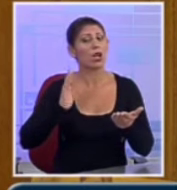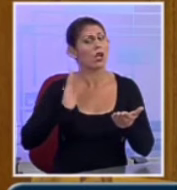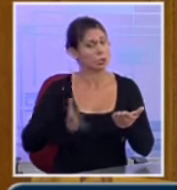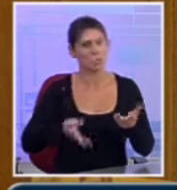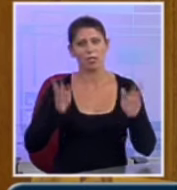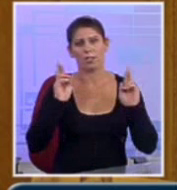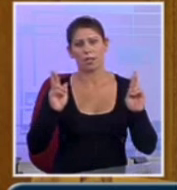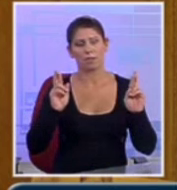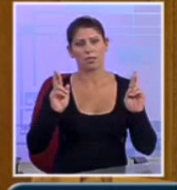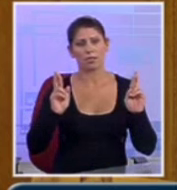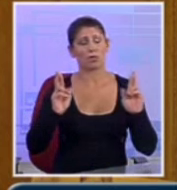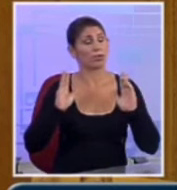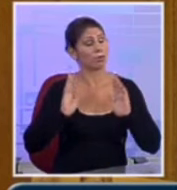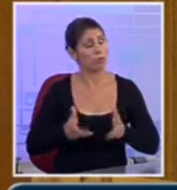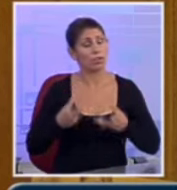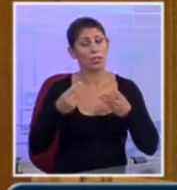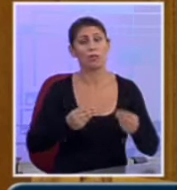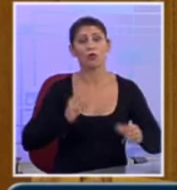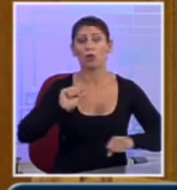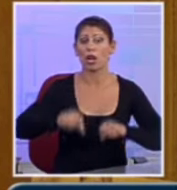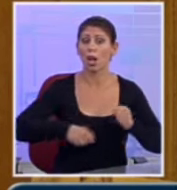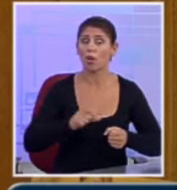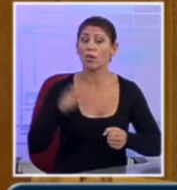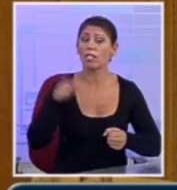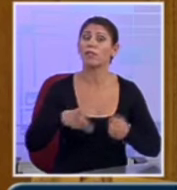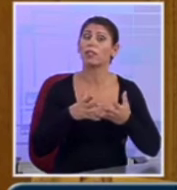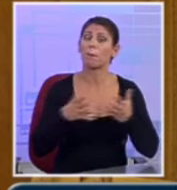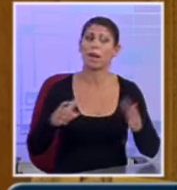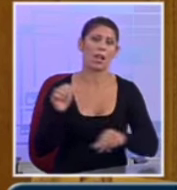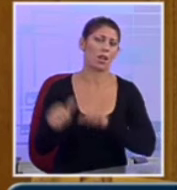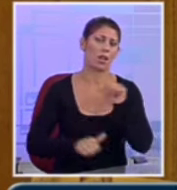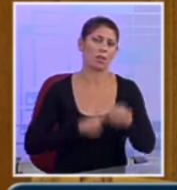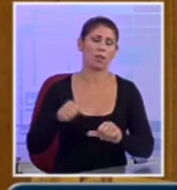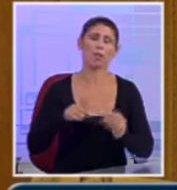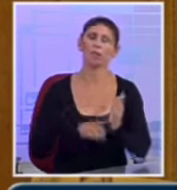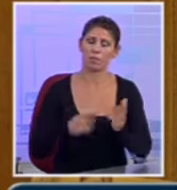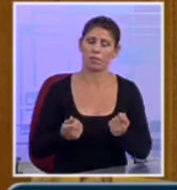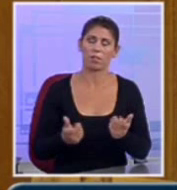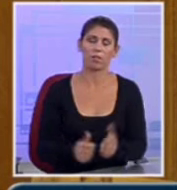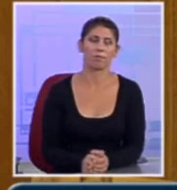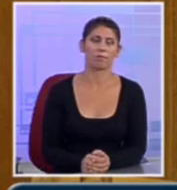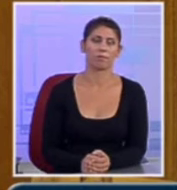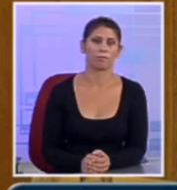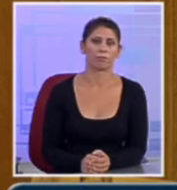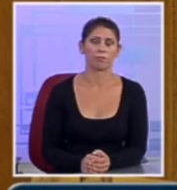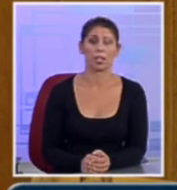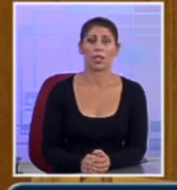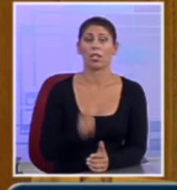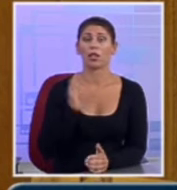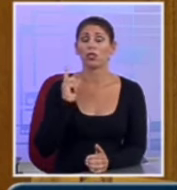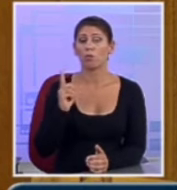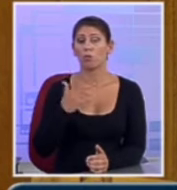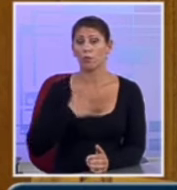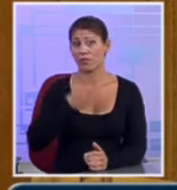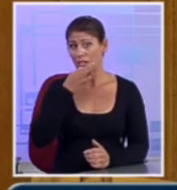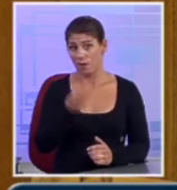να ελπίζει ότι μπορεί να δώσει τον αγώνα για αυτή τη μεγάλη αλλαγή που πρέπει να γίνει. Και το μόνο που θα ήθελα να πω